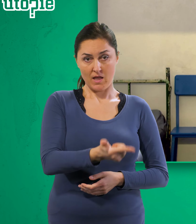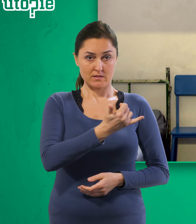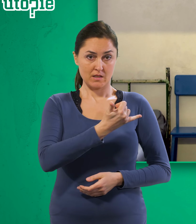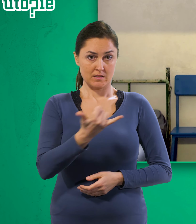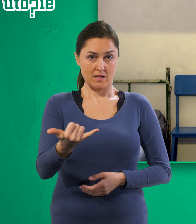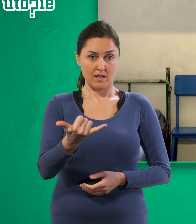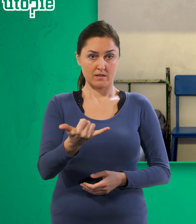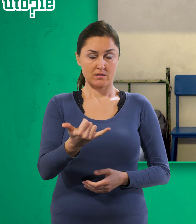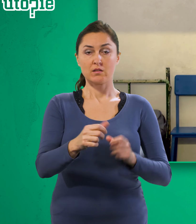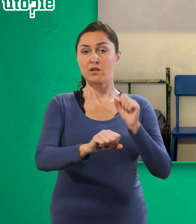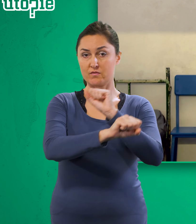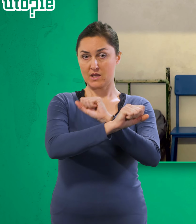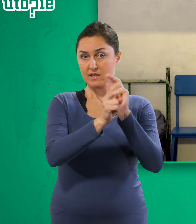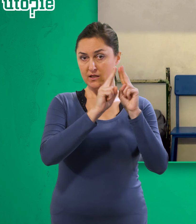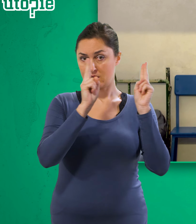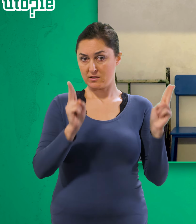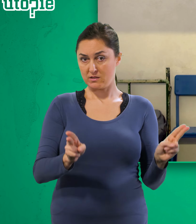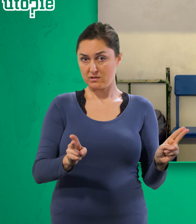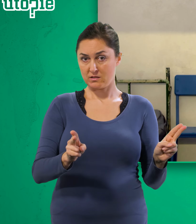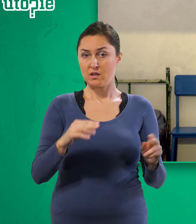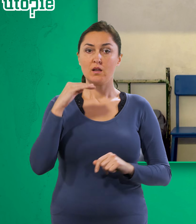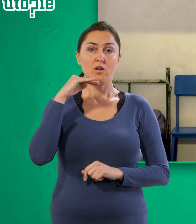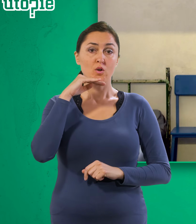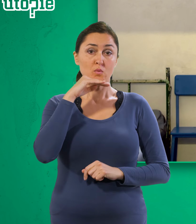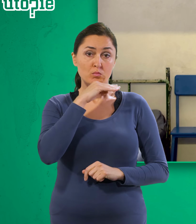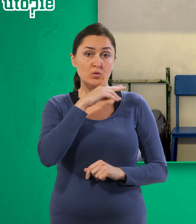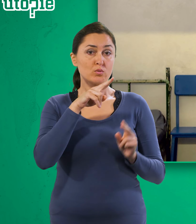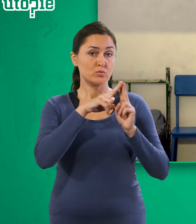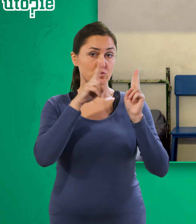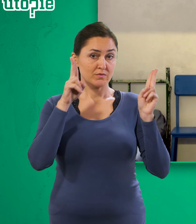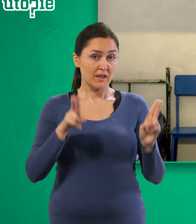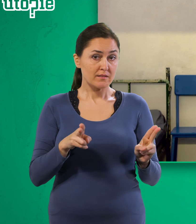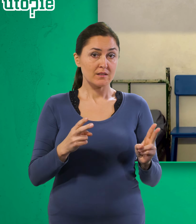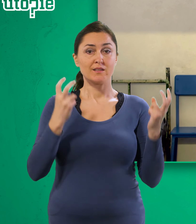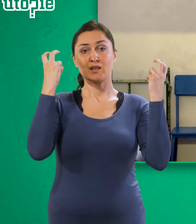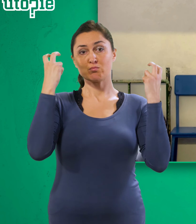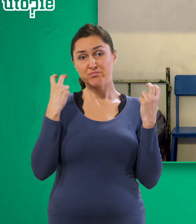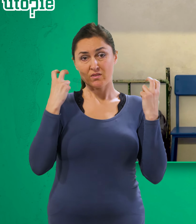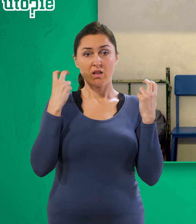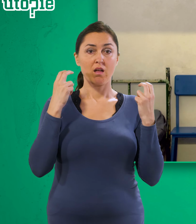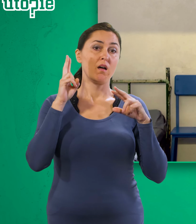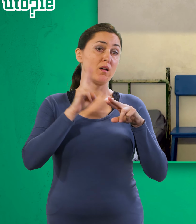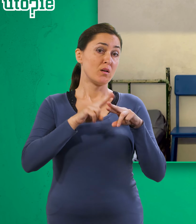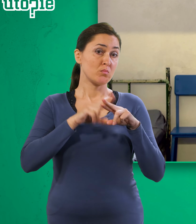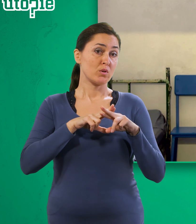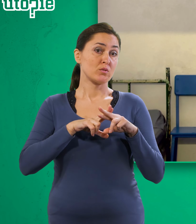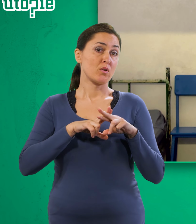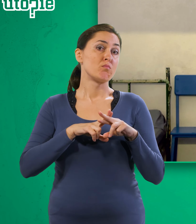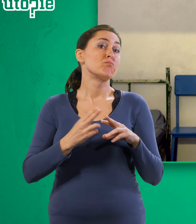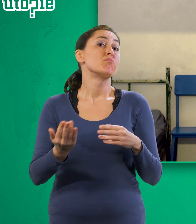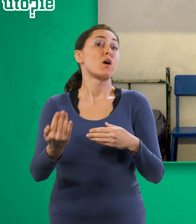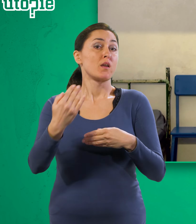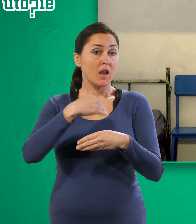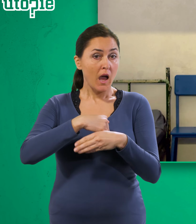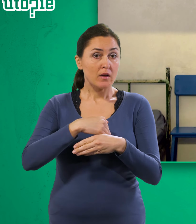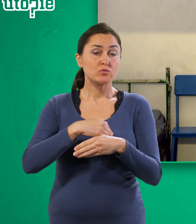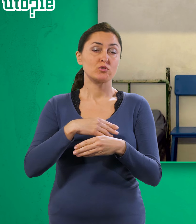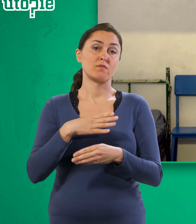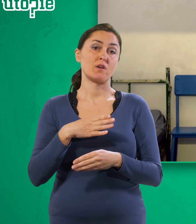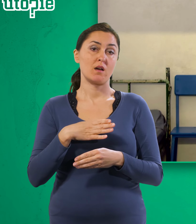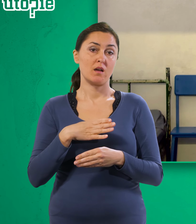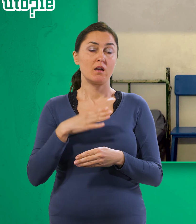Žil ve svém světě s viděnou 20 let výkonu trestu a do